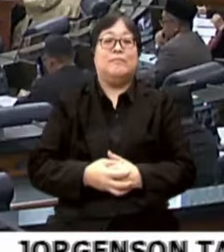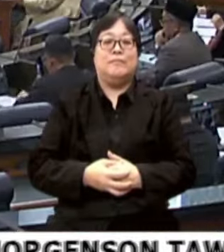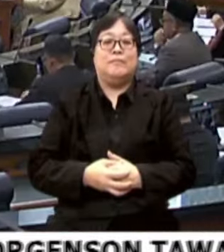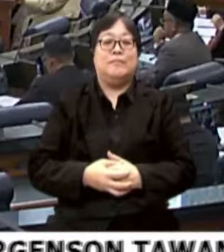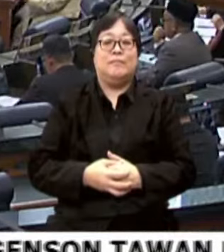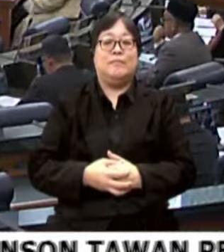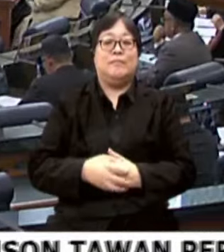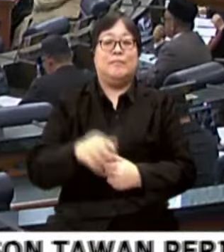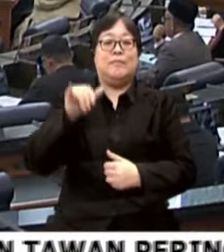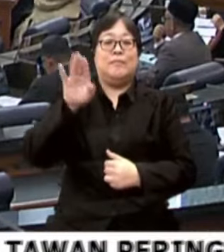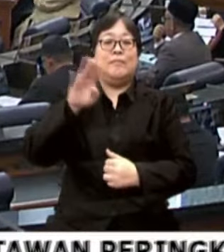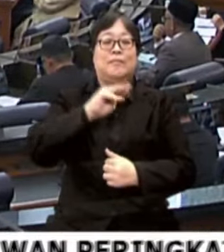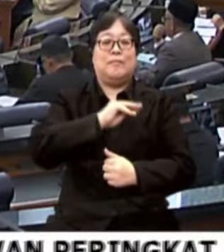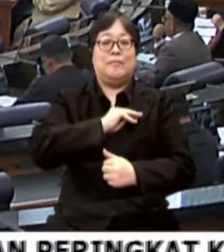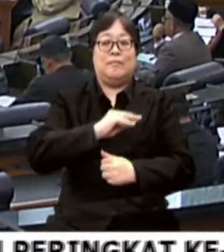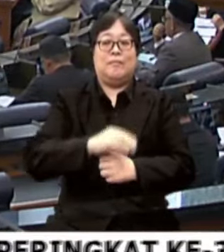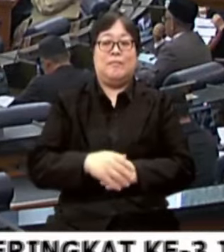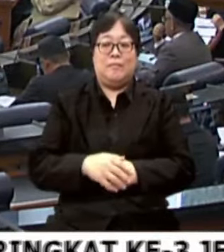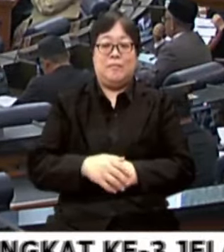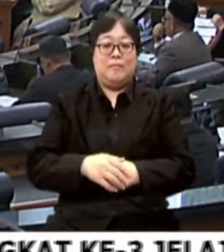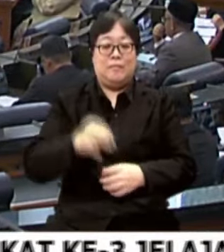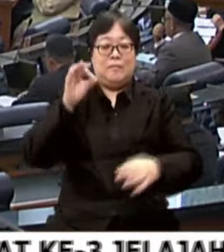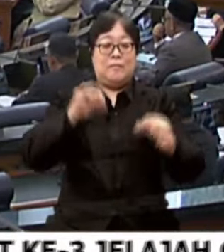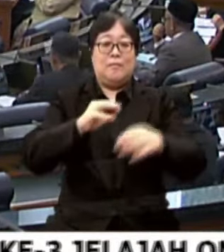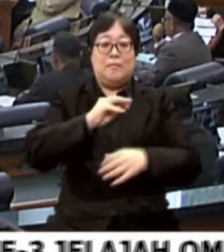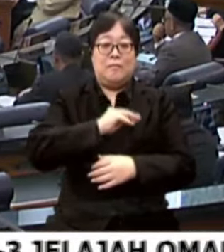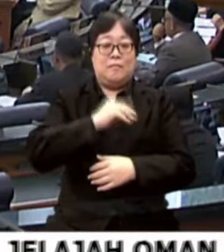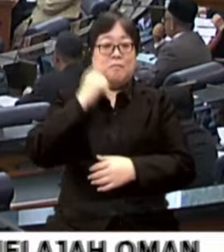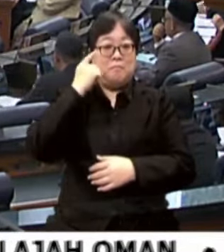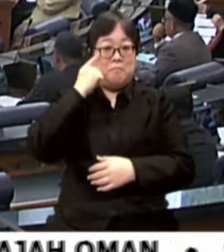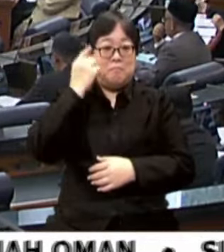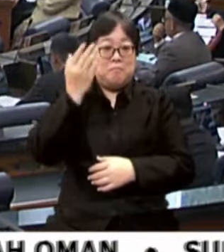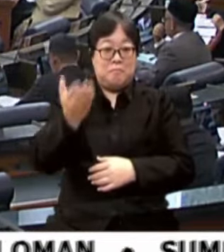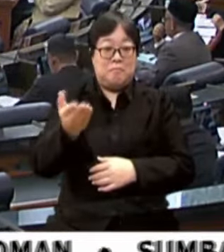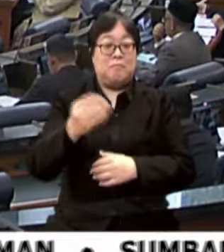menteri jika yang belum